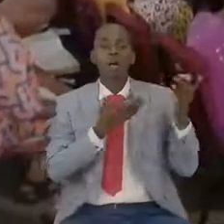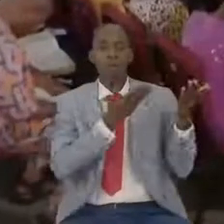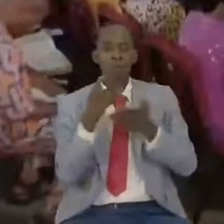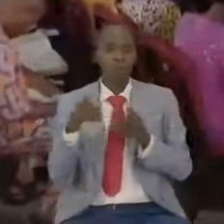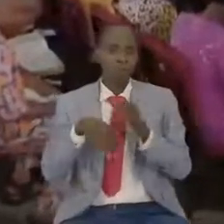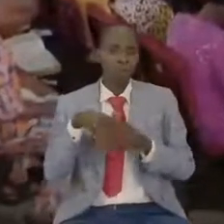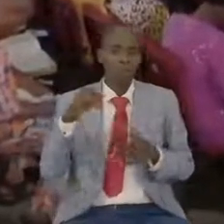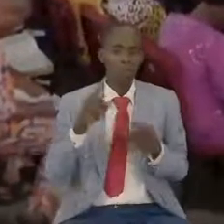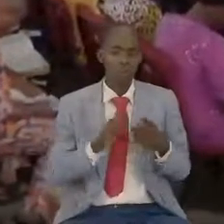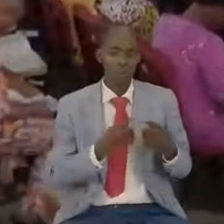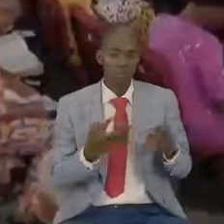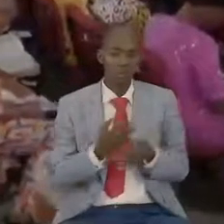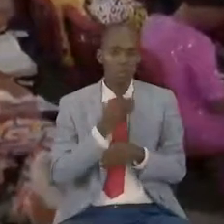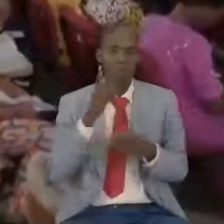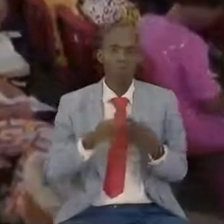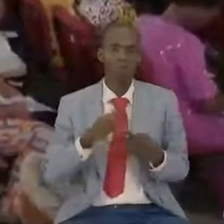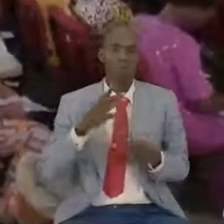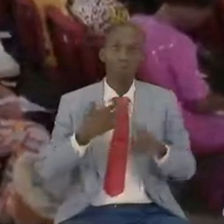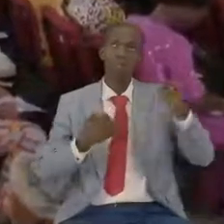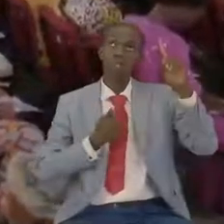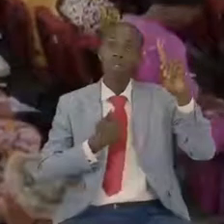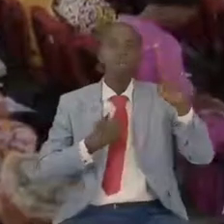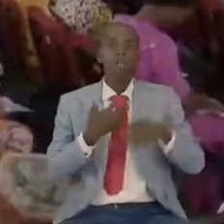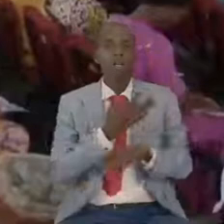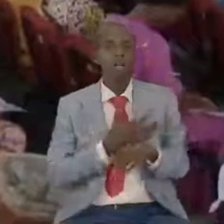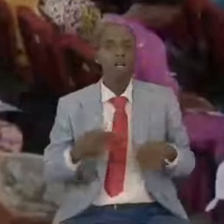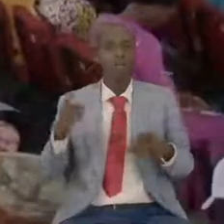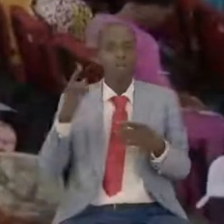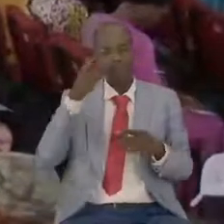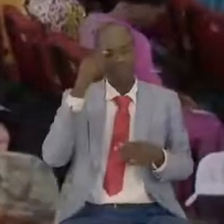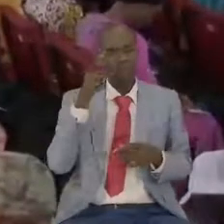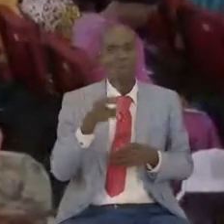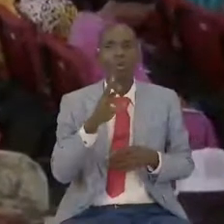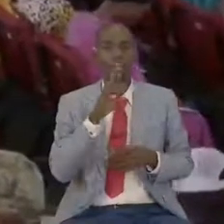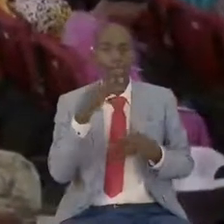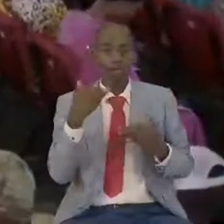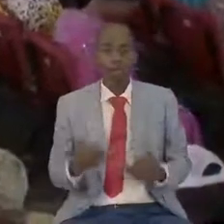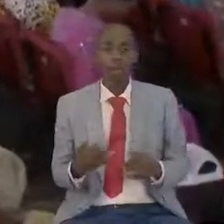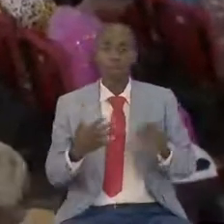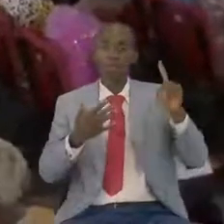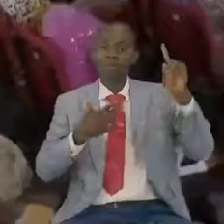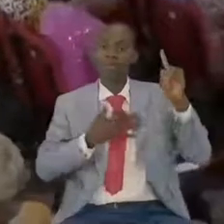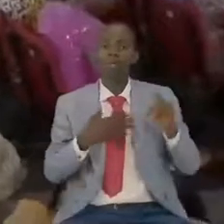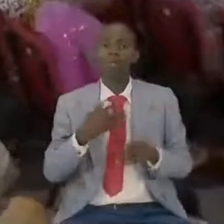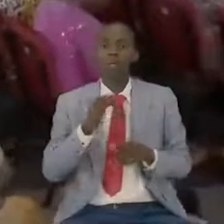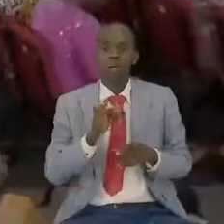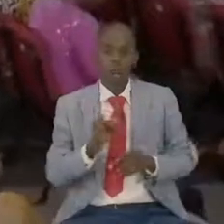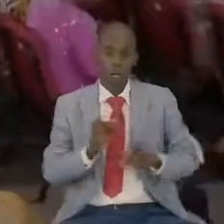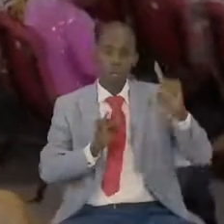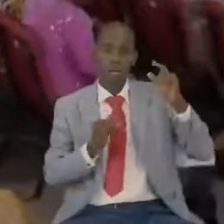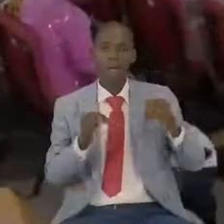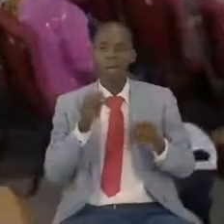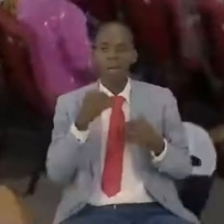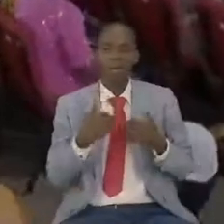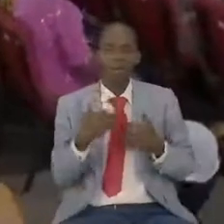faire entrer pour moi-même. Et parce que vous m'appartenez, j'ai une alliance avec